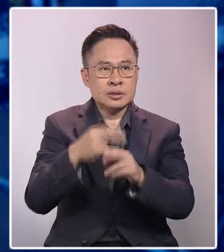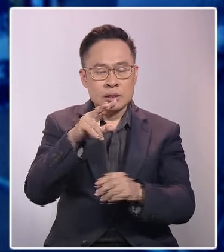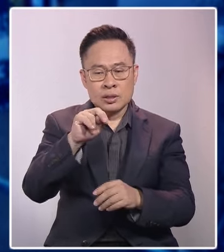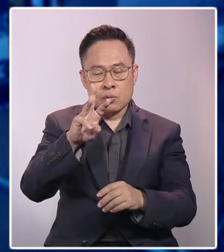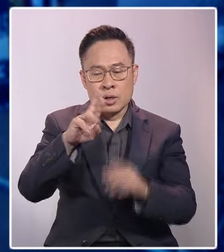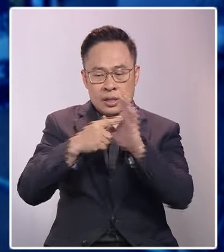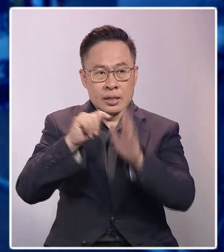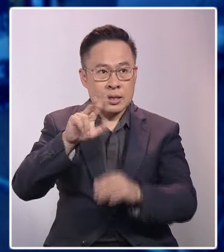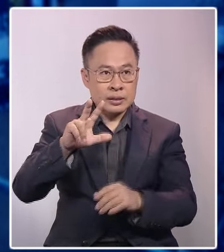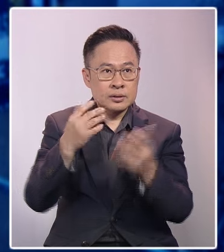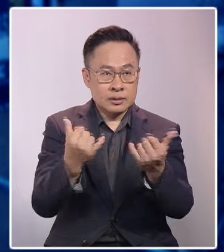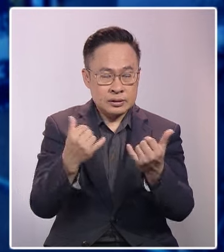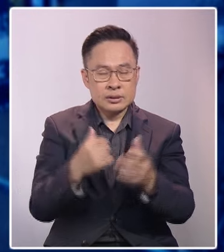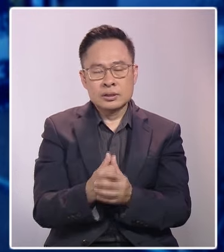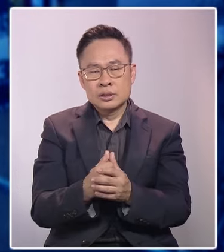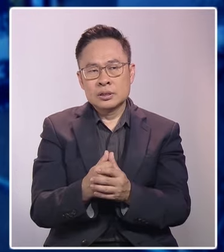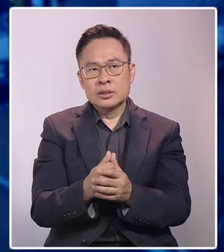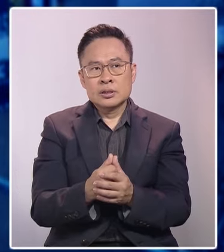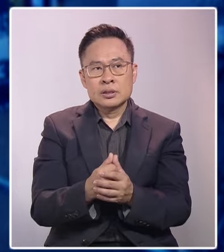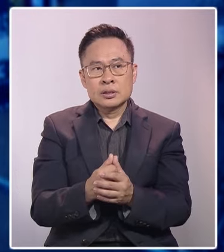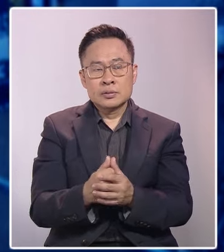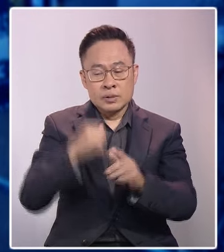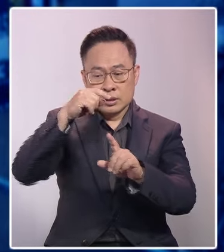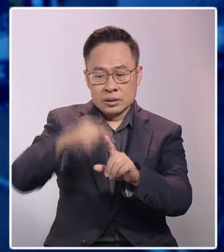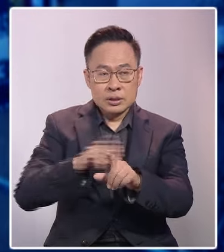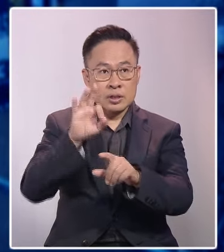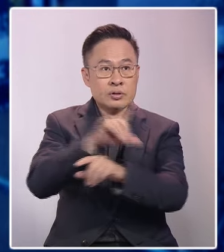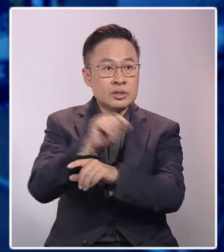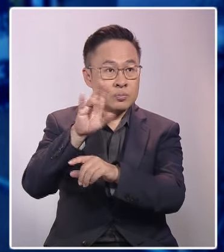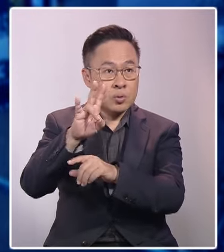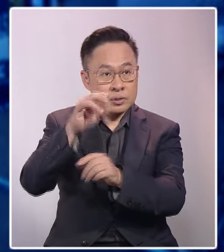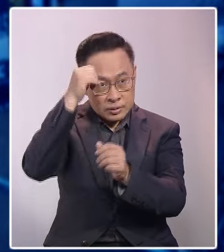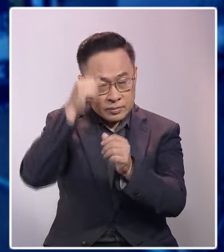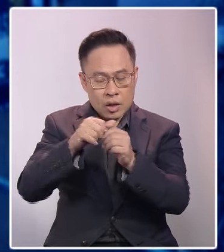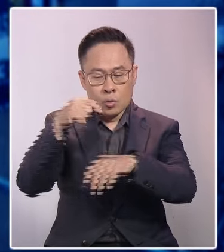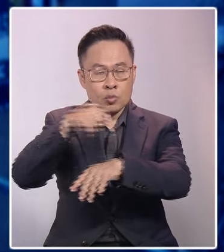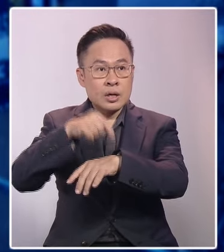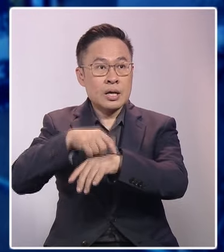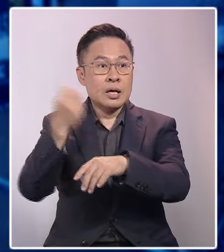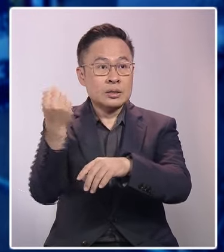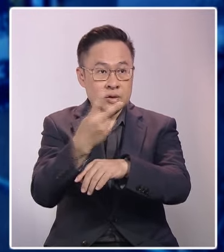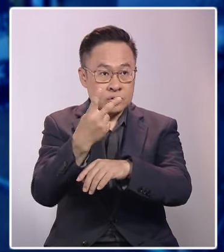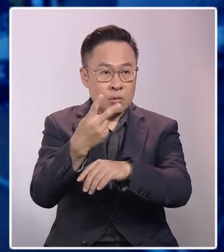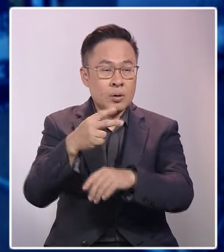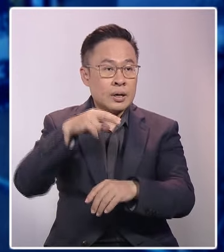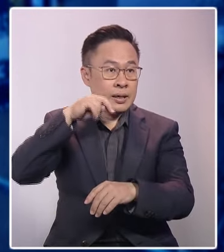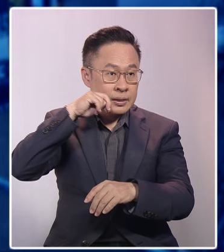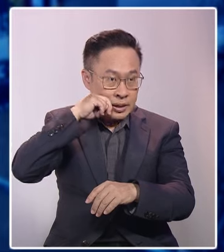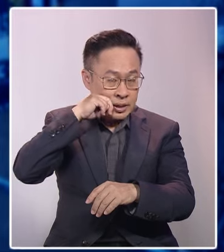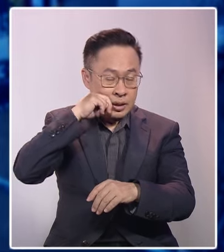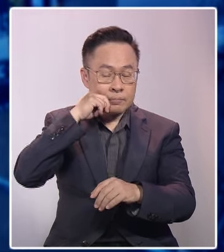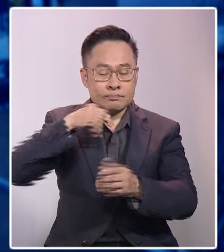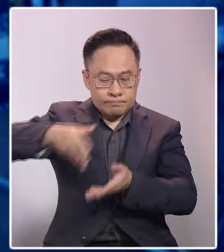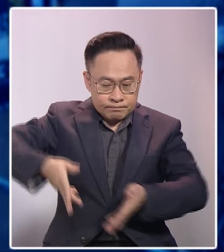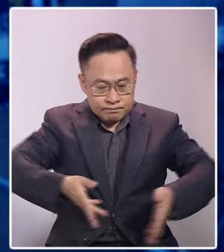นวรัตเนี่ยนะครับถ้าใครจำกันได้26กันยายนที่ผ่านมาเนี่ยตอน 2:00นปริมาณน้ำเนี่ยในแม่น้ำ